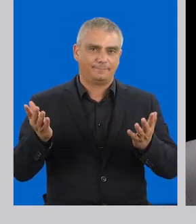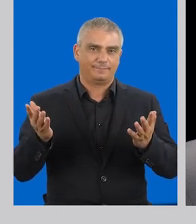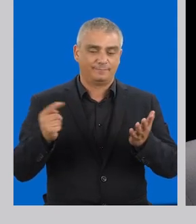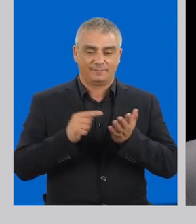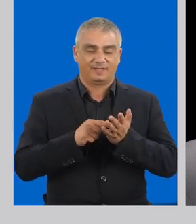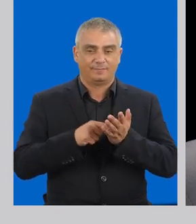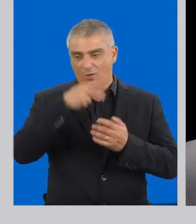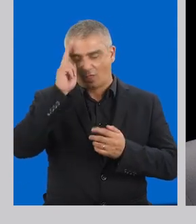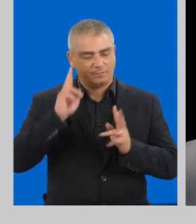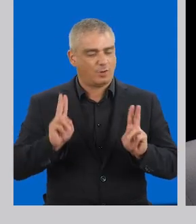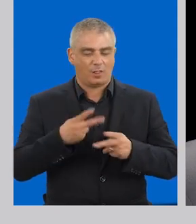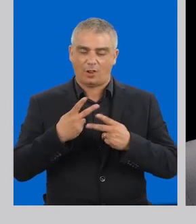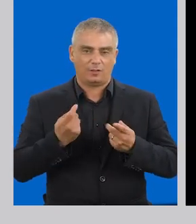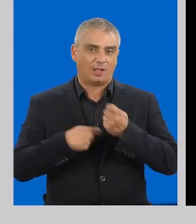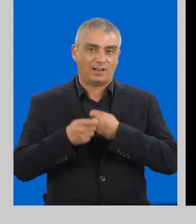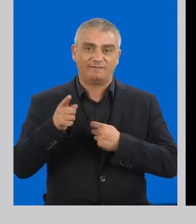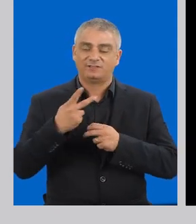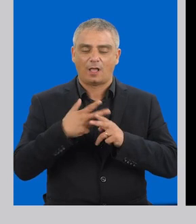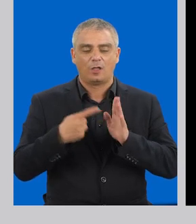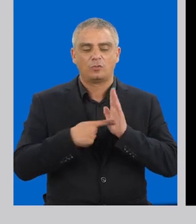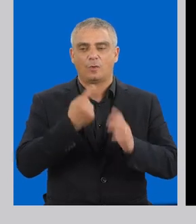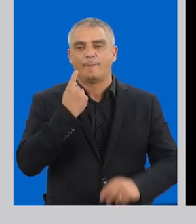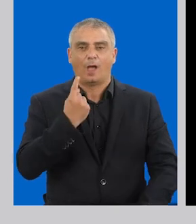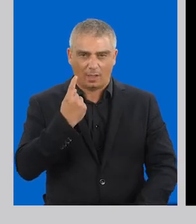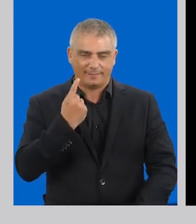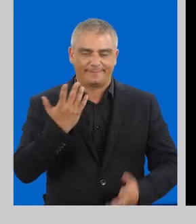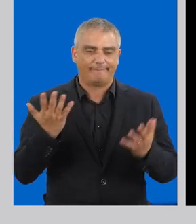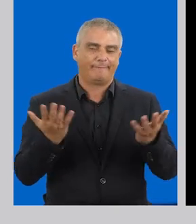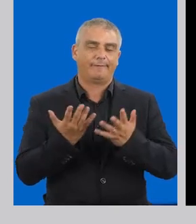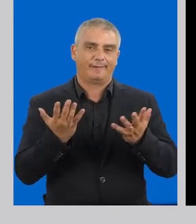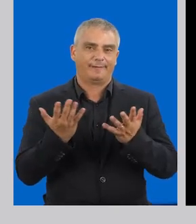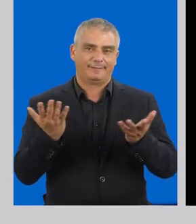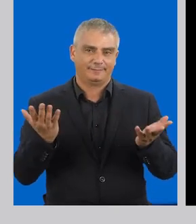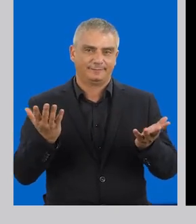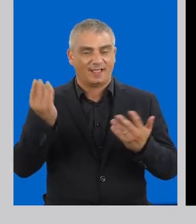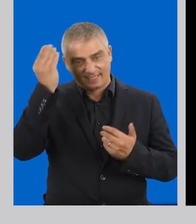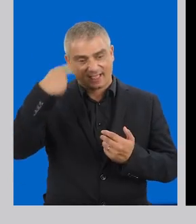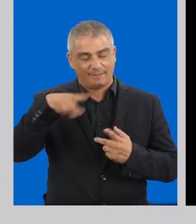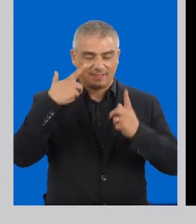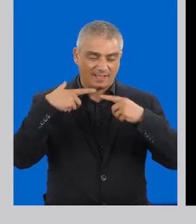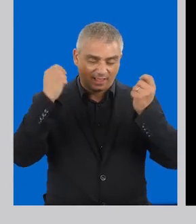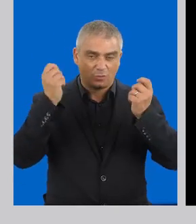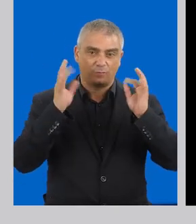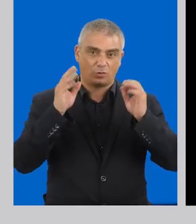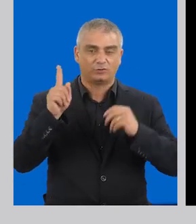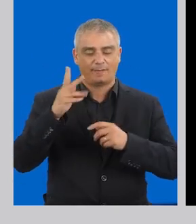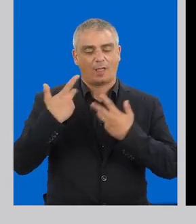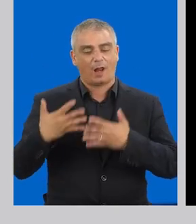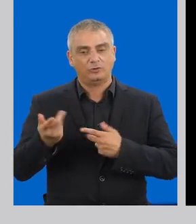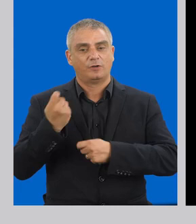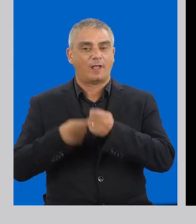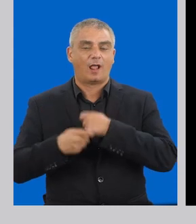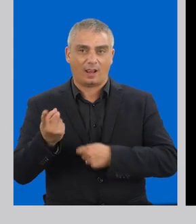א בגלל שלהורים אין יכולת וזו רק דוגמה אחת לאיך בעצם תלמידי החינוך המיוחד שהם גם